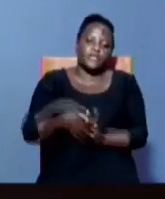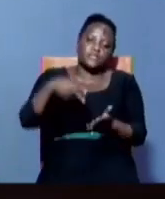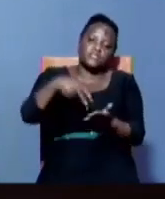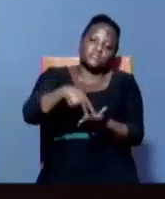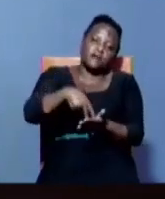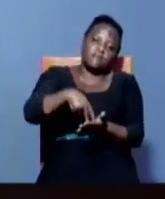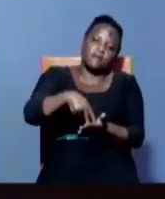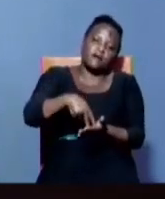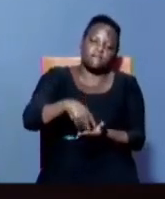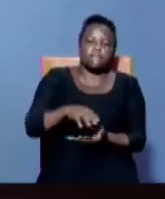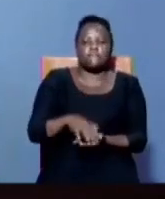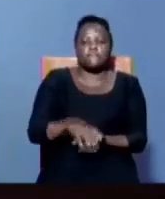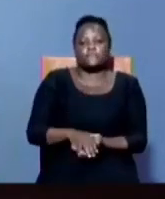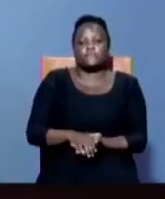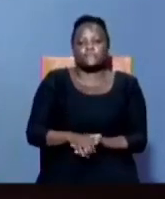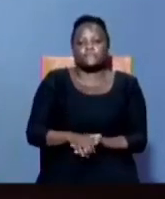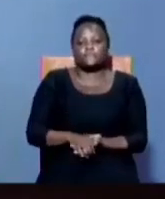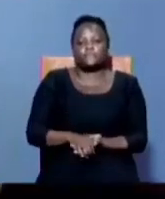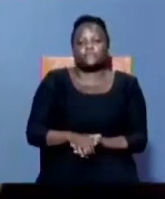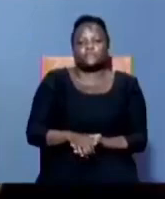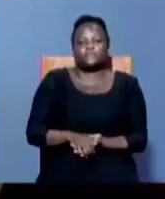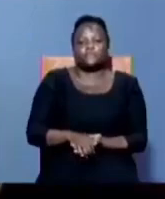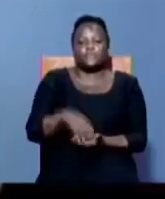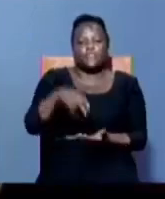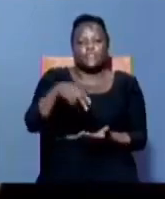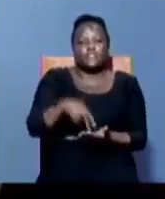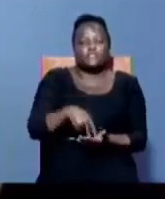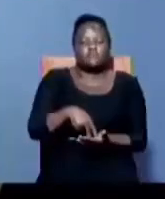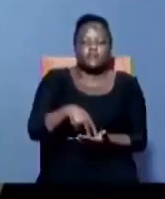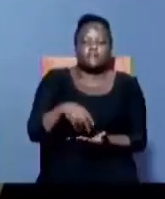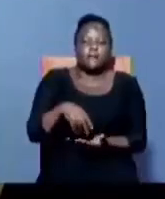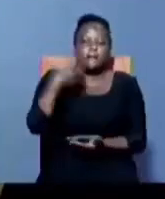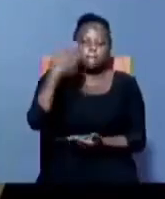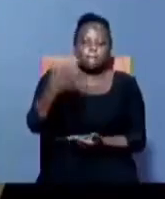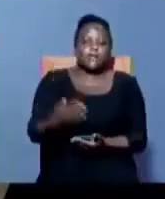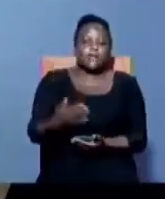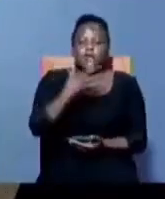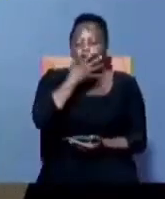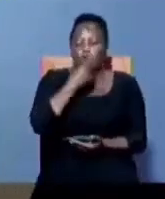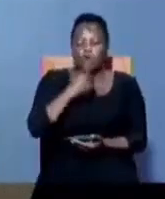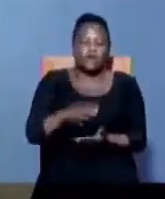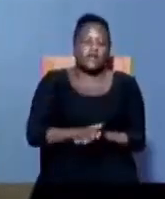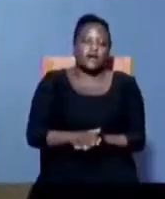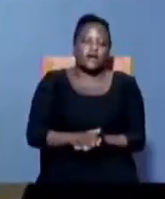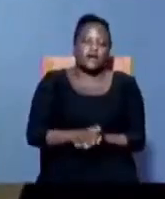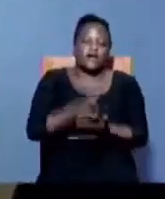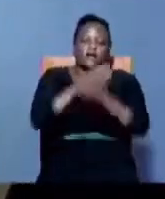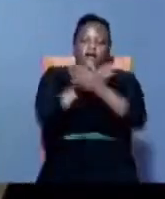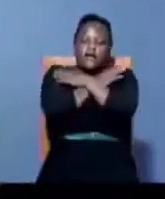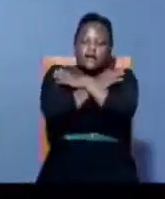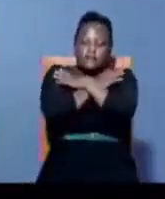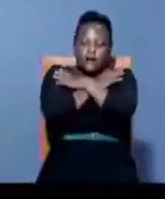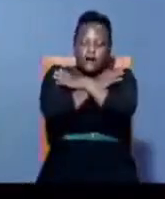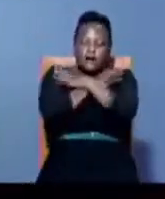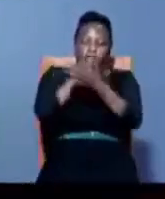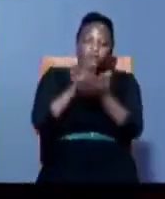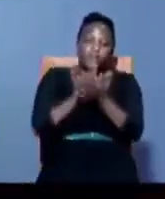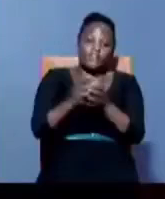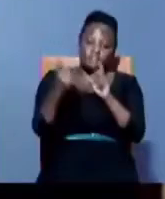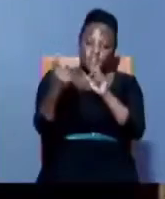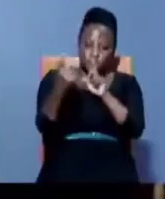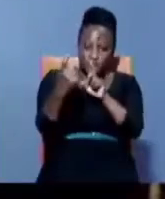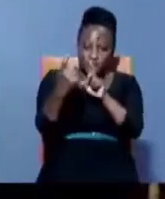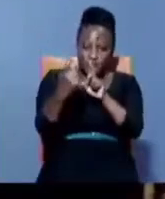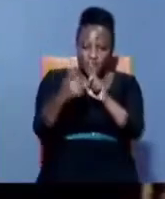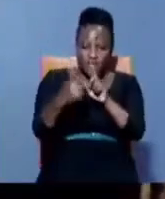vituo, simama pale ulipo kwamba na simama ili kusimama mbele ya Bwana, neema na kweli vinakutana. Na